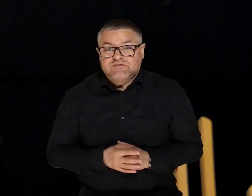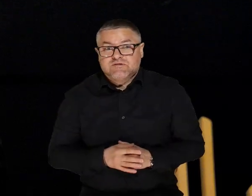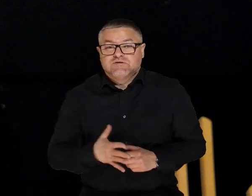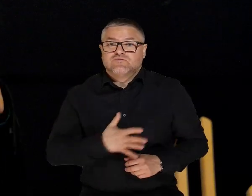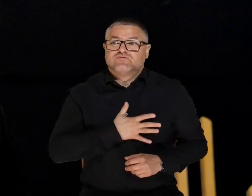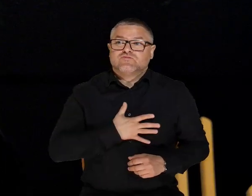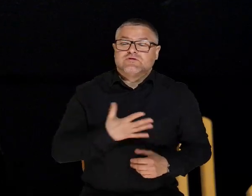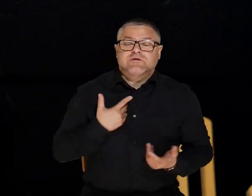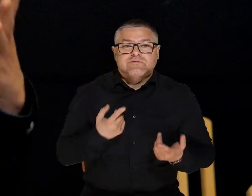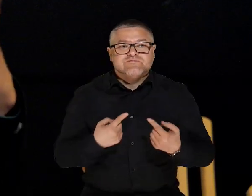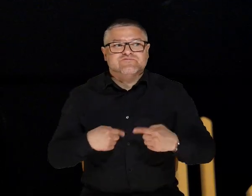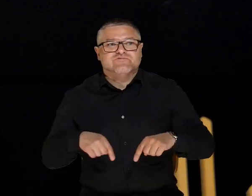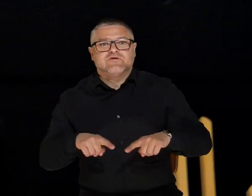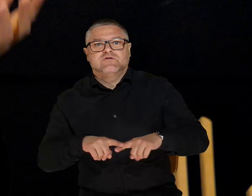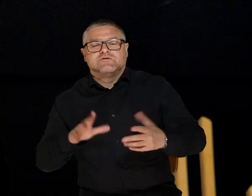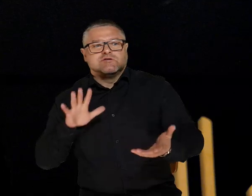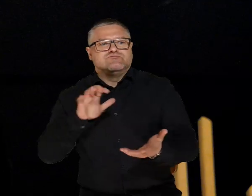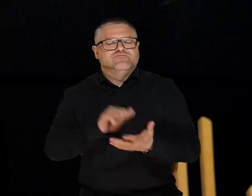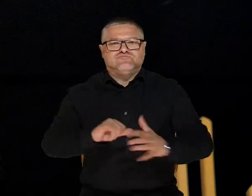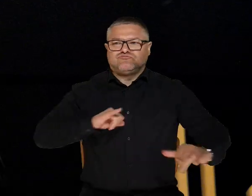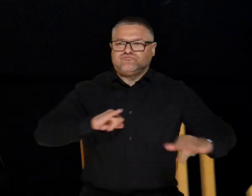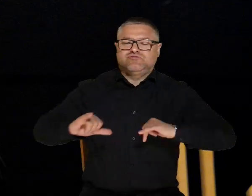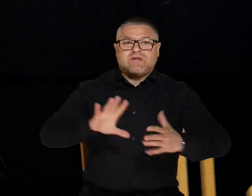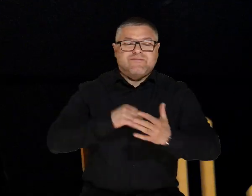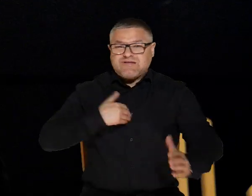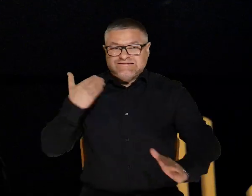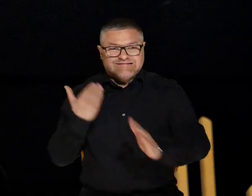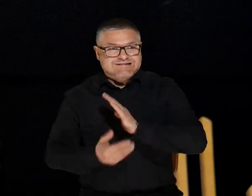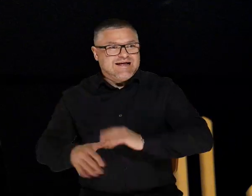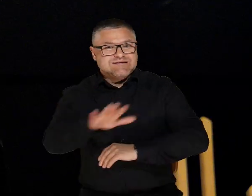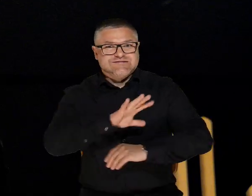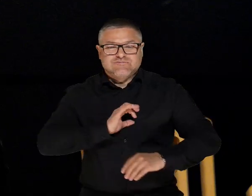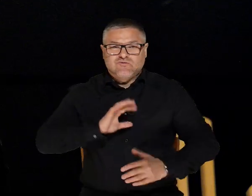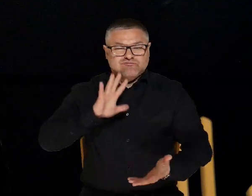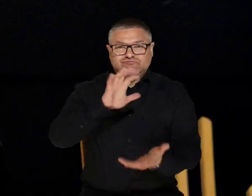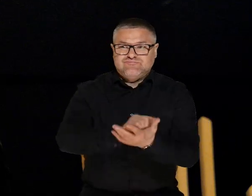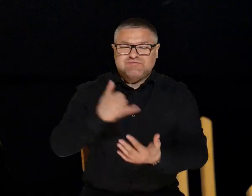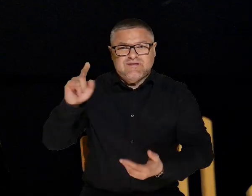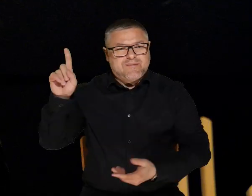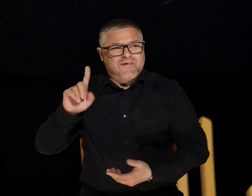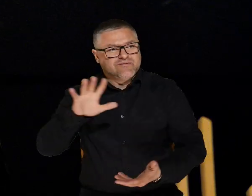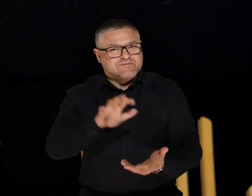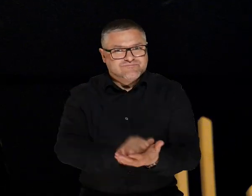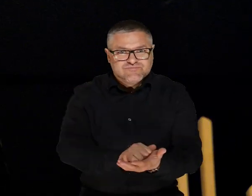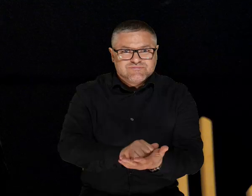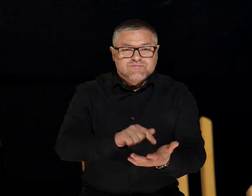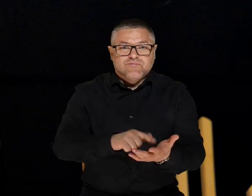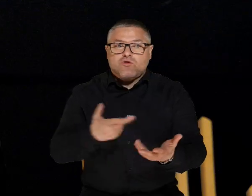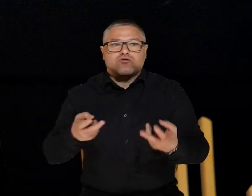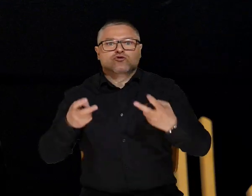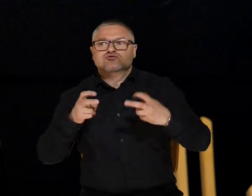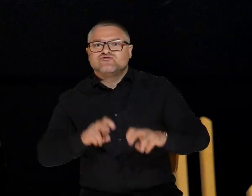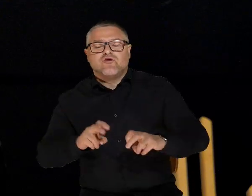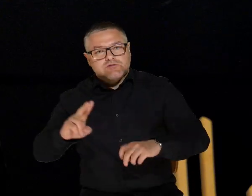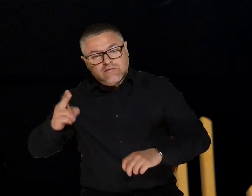poczucie takiego sprawstwa imperium kolonialnego, nawet jeżeli ono zostało utracone w dużej mierze, ono nie tworzy takiej